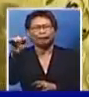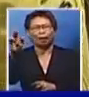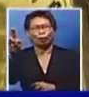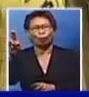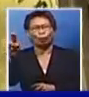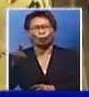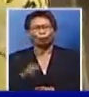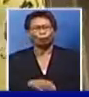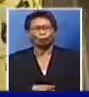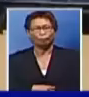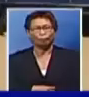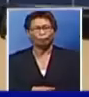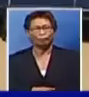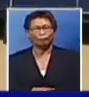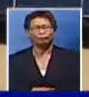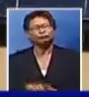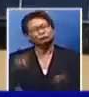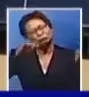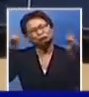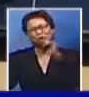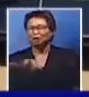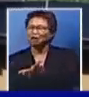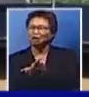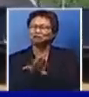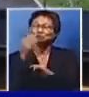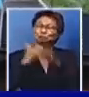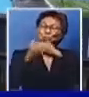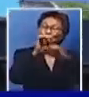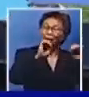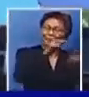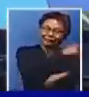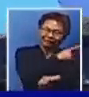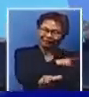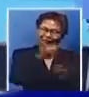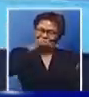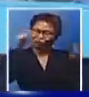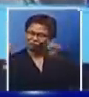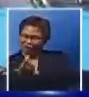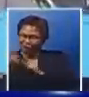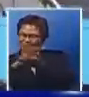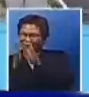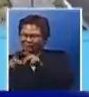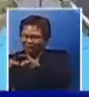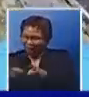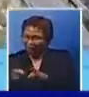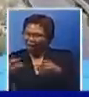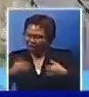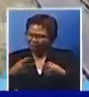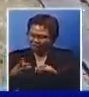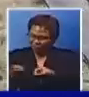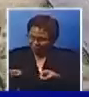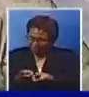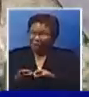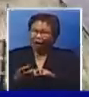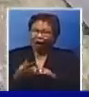yang menukar landscape menjadi sebuah daerah. Dia menyaksikan dan